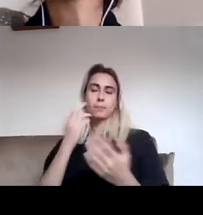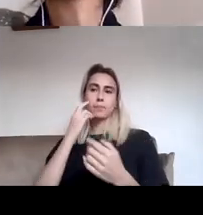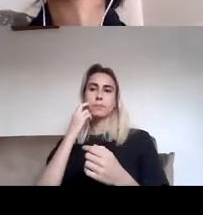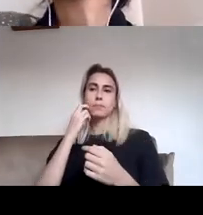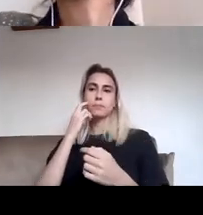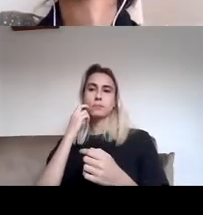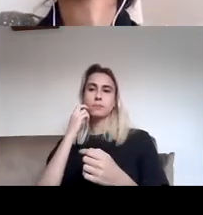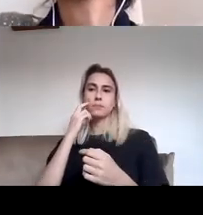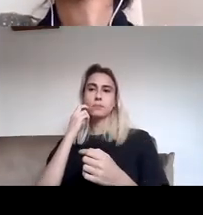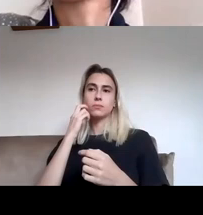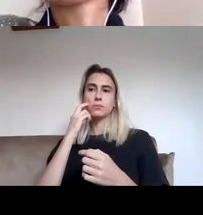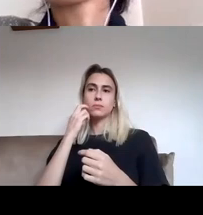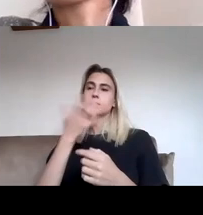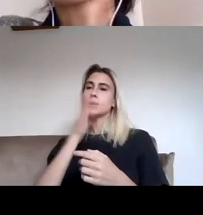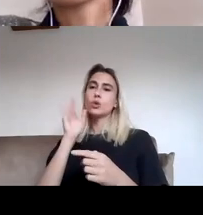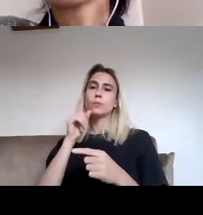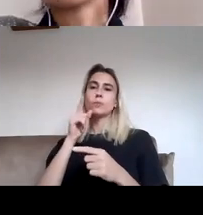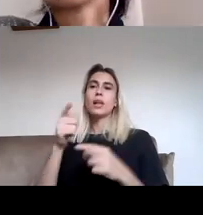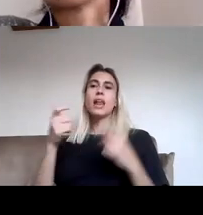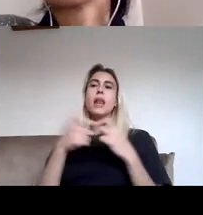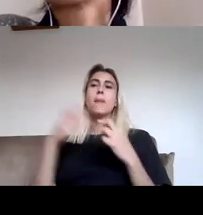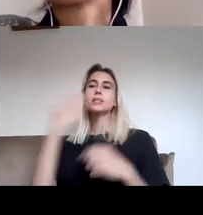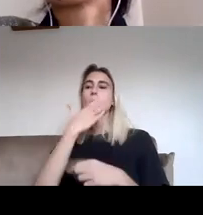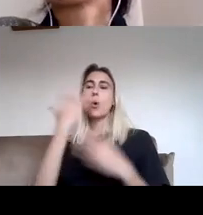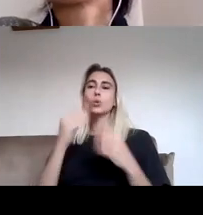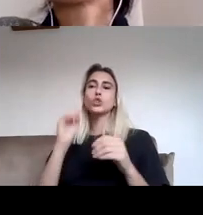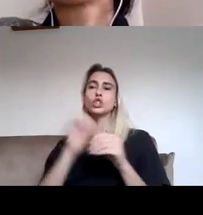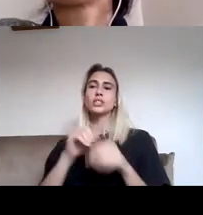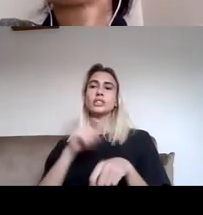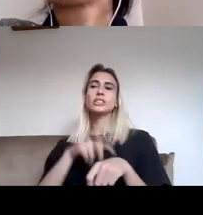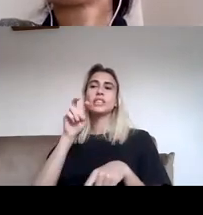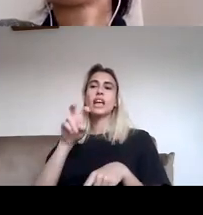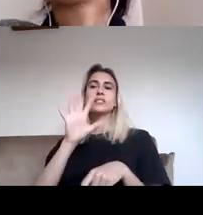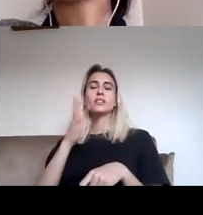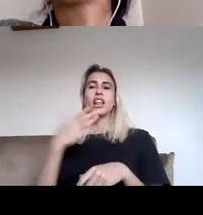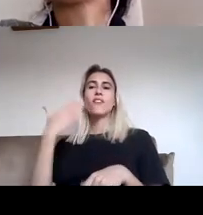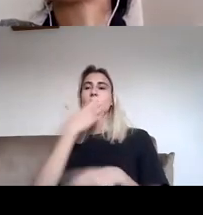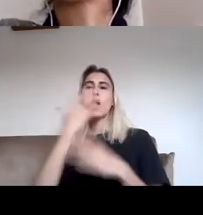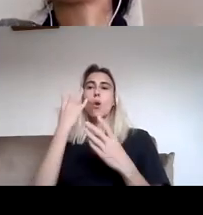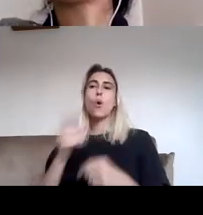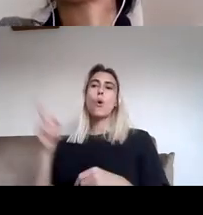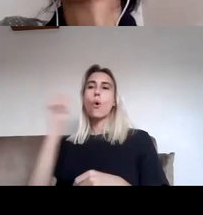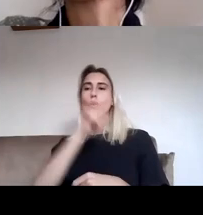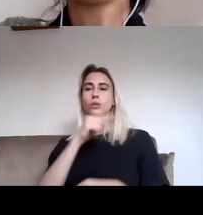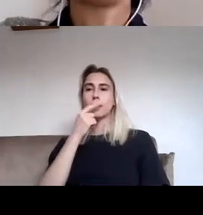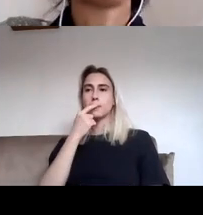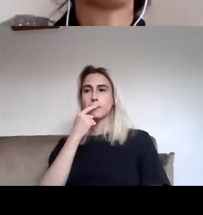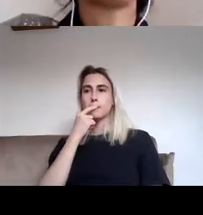katılacağınız bilmiyorum. Ramazan olduğu için 8 civarında da iftar oluyor. O yüzden evet. Hani ben